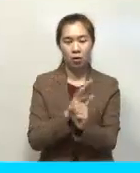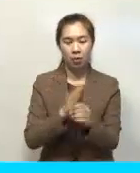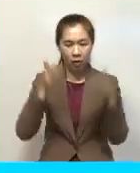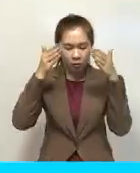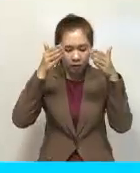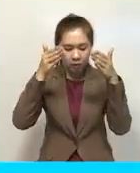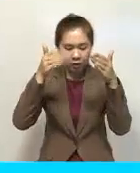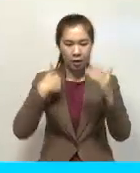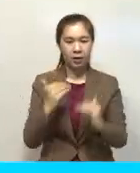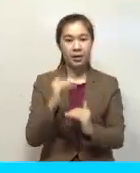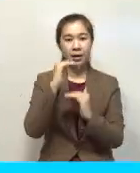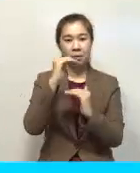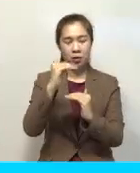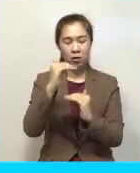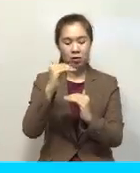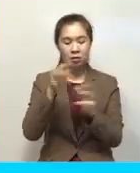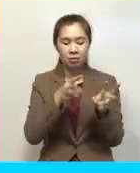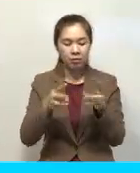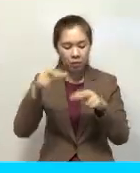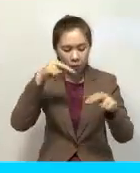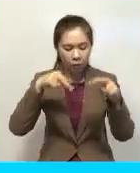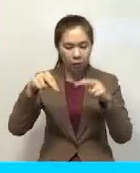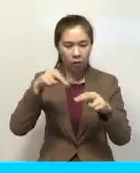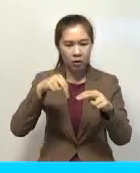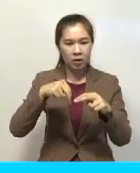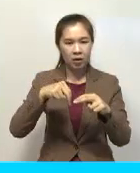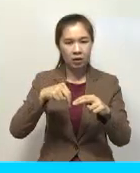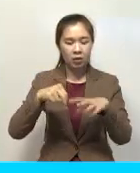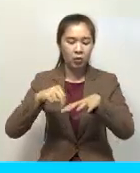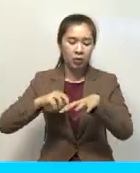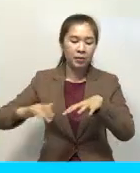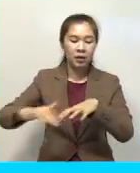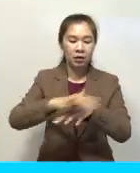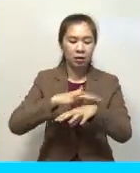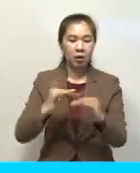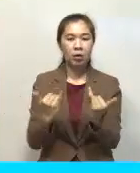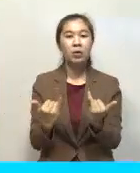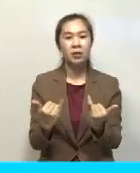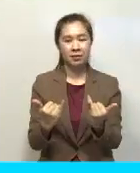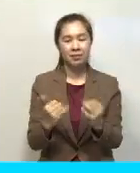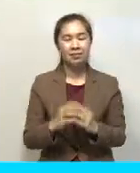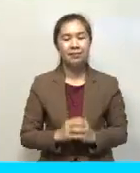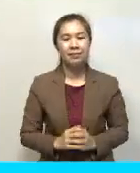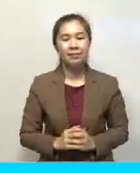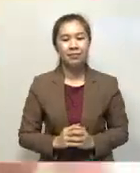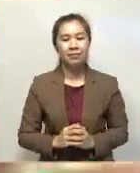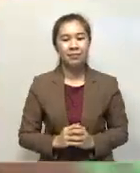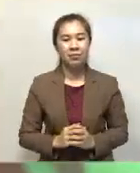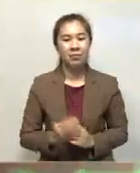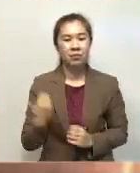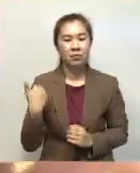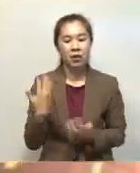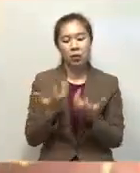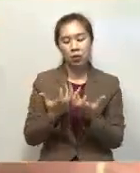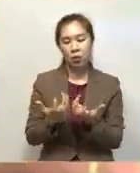การอินโดนีเซียกำหนดเส้นตายการค้นหาผู้รอดชีวิตบนเกาะสุลาเวสีจนถึงวันนี้ค่ะ ด้านนานาชาติก็ทยอย